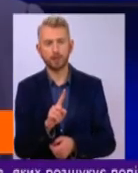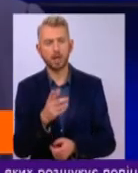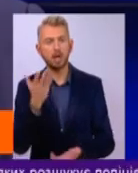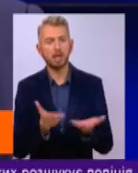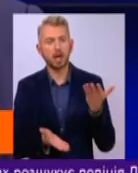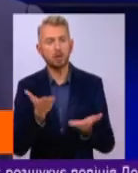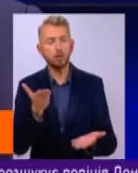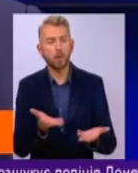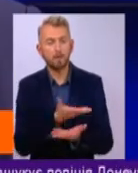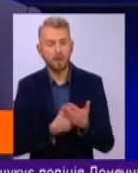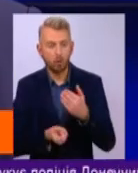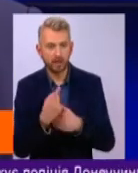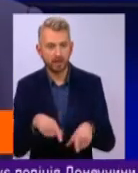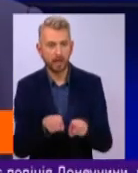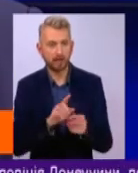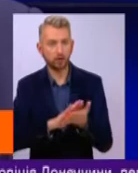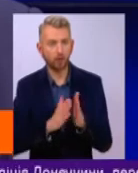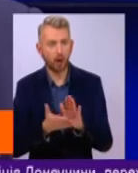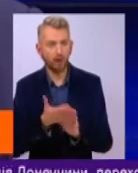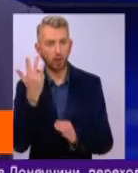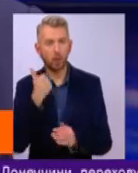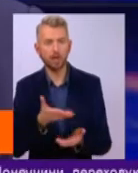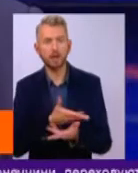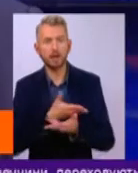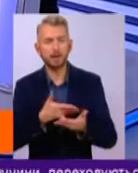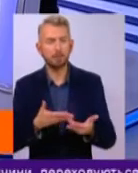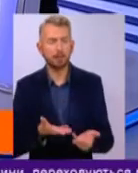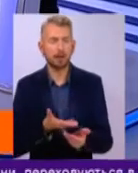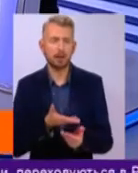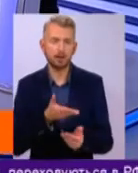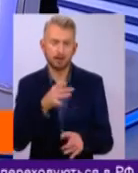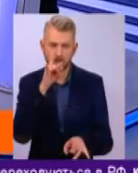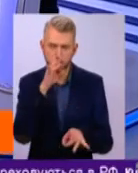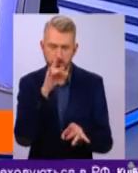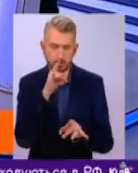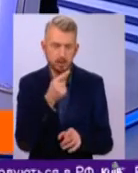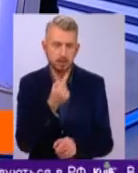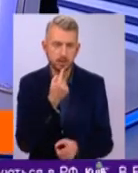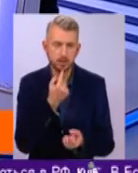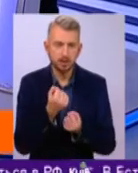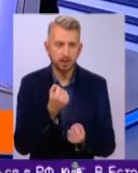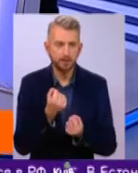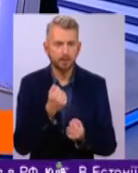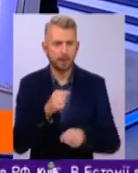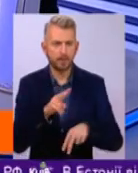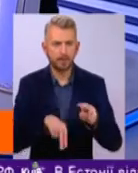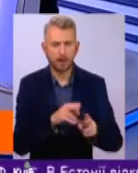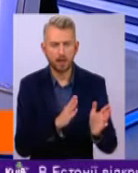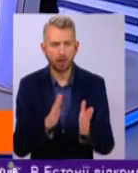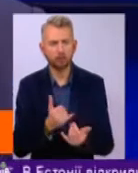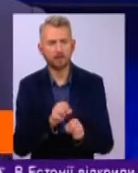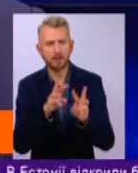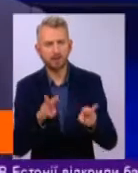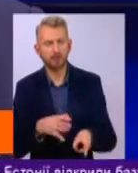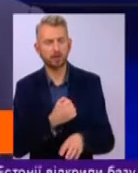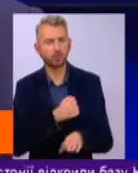якщо ми опинилися в такій ситуації, коли ми ледве-ледве налагодили там забезпечення наших